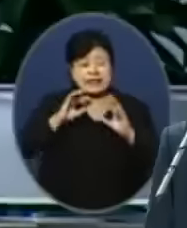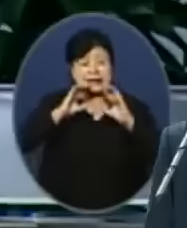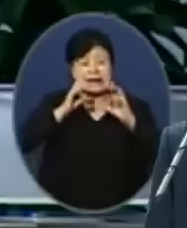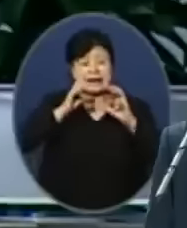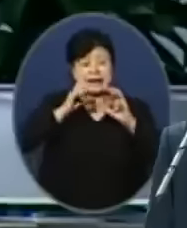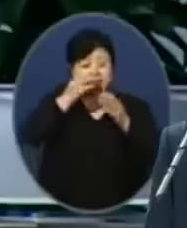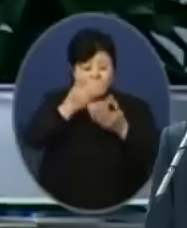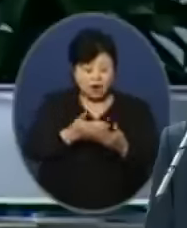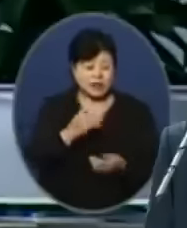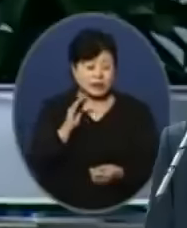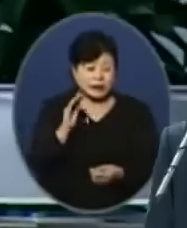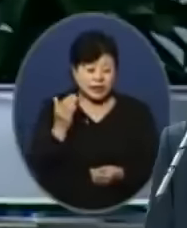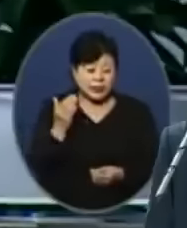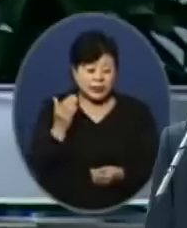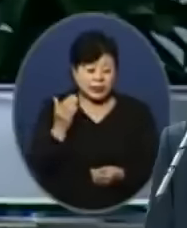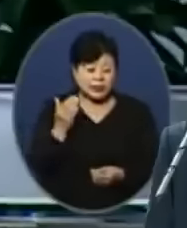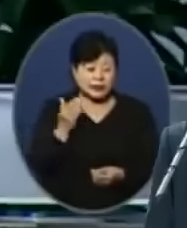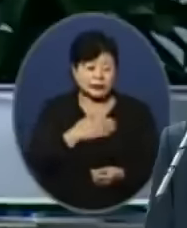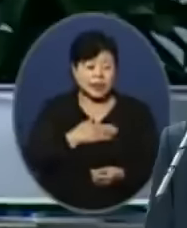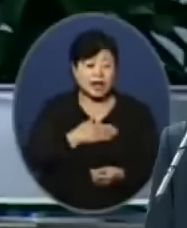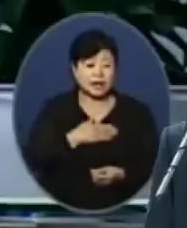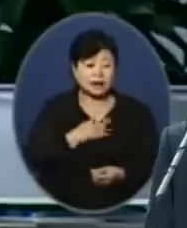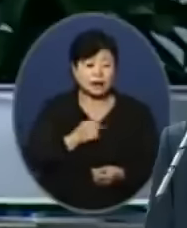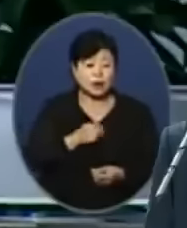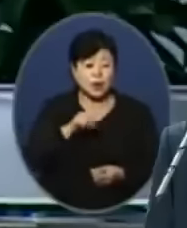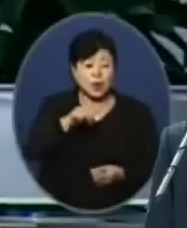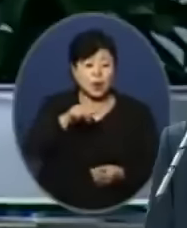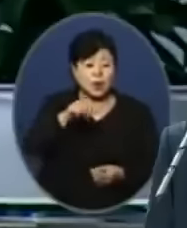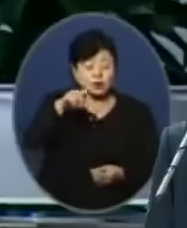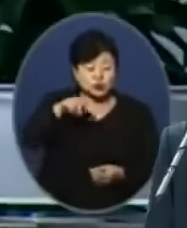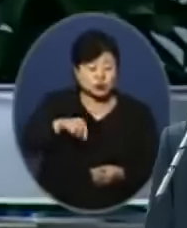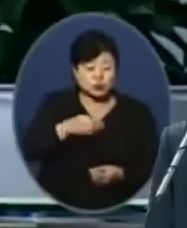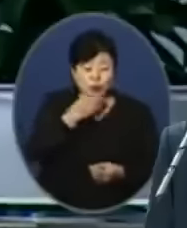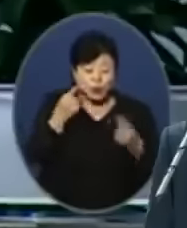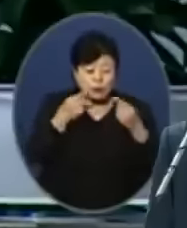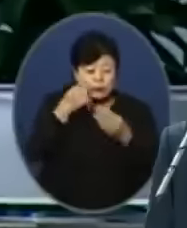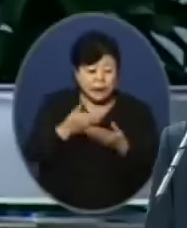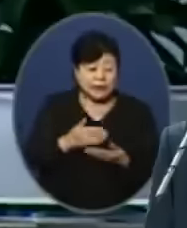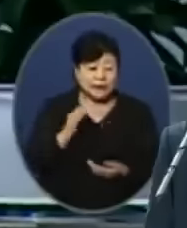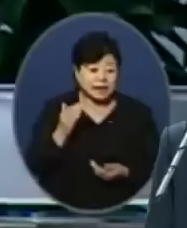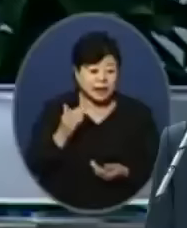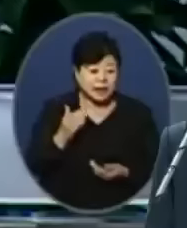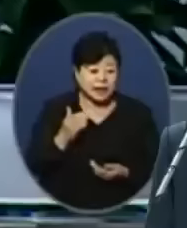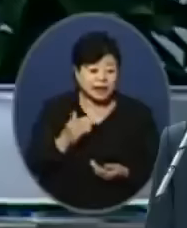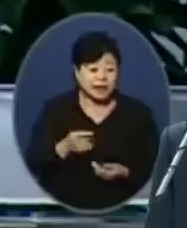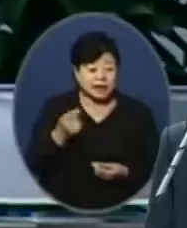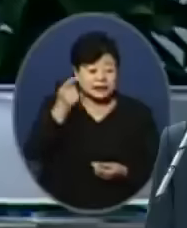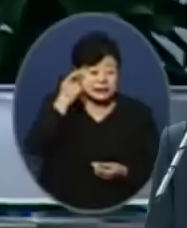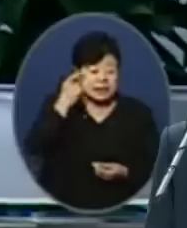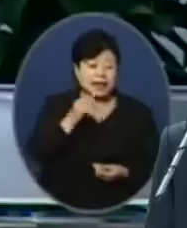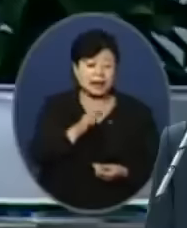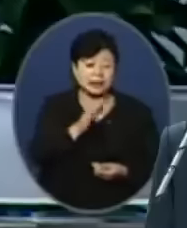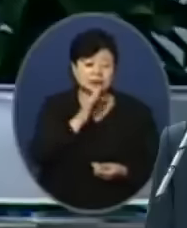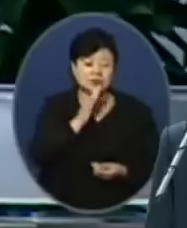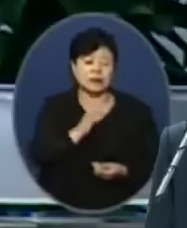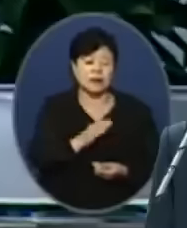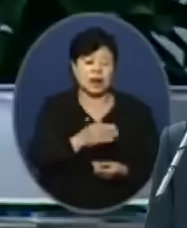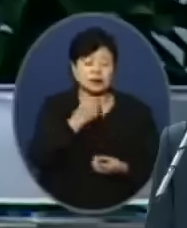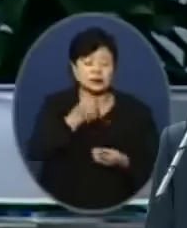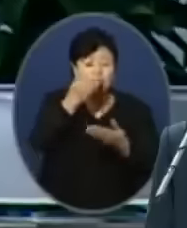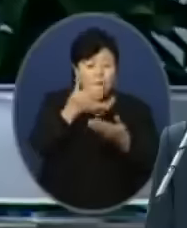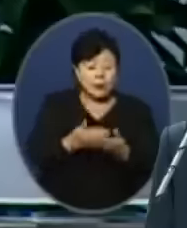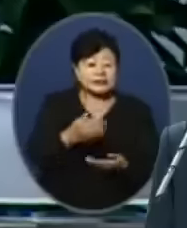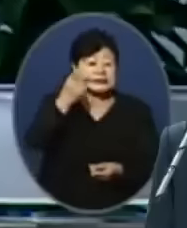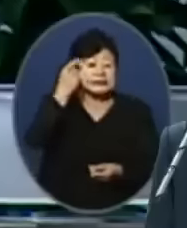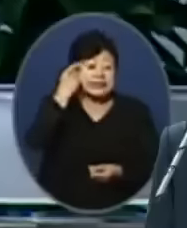천국을 얻게 되었다. 나는 오중복음을 받게 되었다. 여러분 생각이 아주